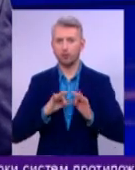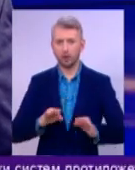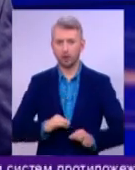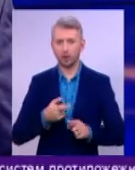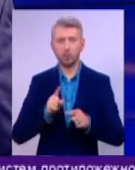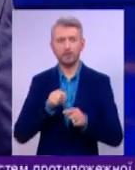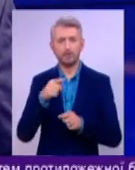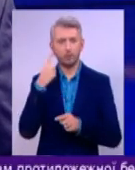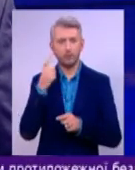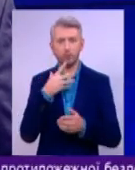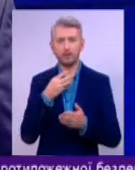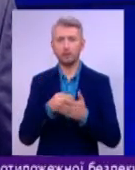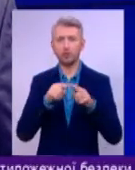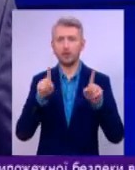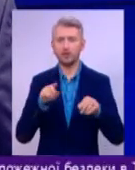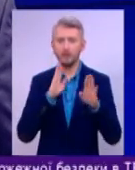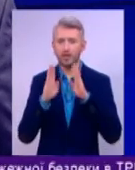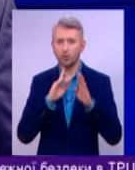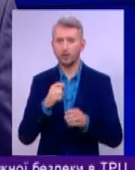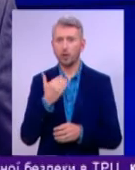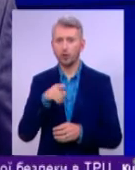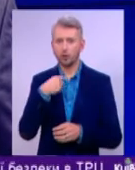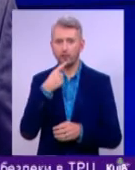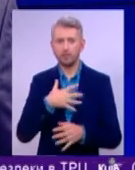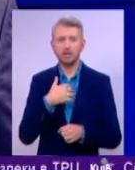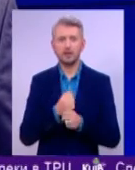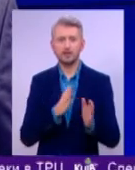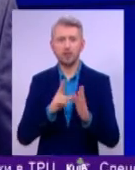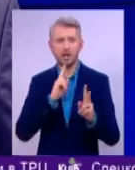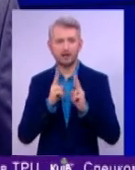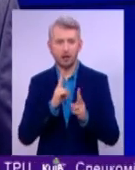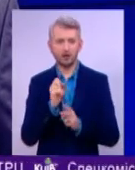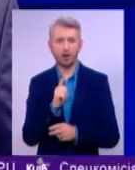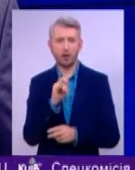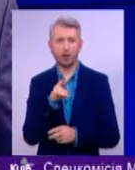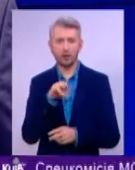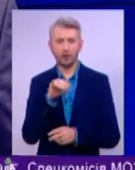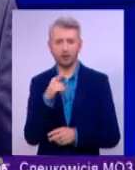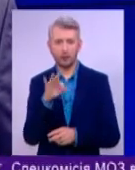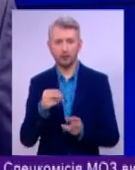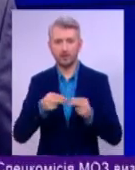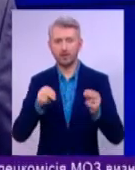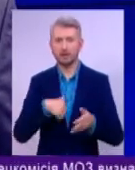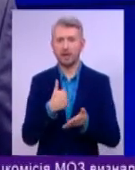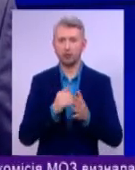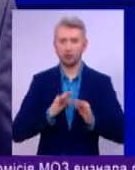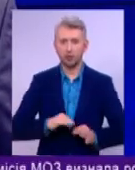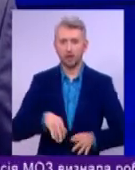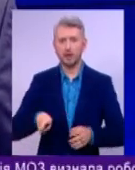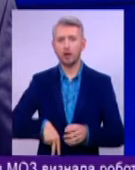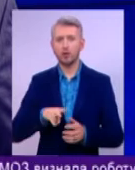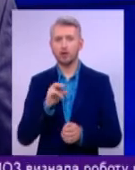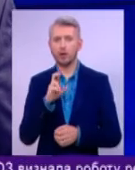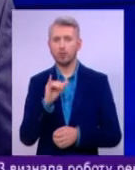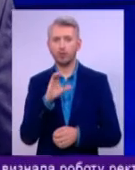Луценко повідомив на своїй сторінці у Фейсбуці. За його словами, дисциплінарні скарги на Холодницького за підписами генпрокурора та директора НАБУ Артема